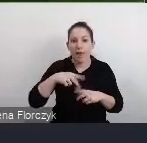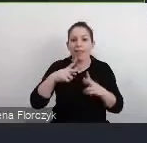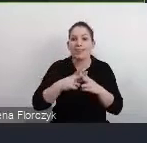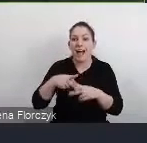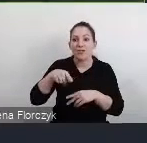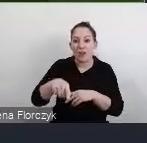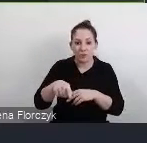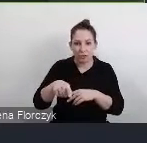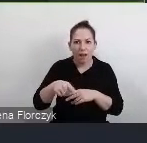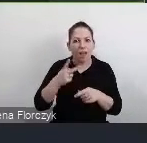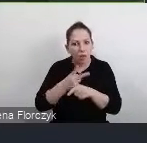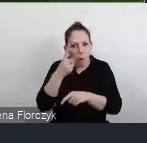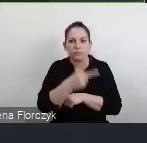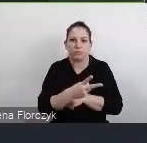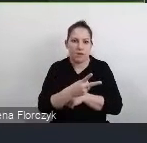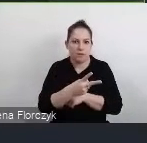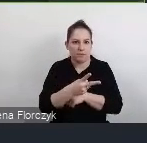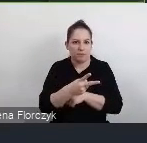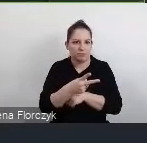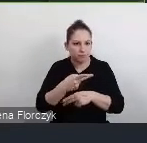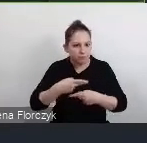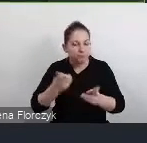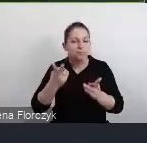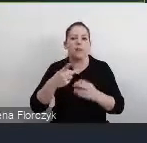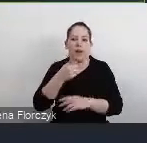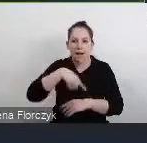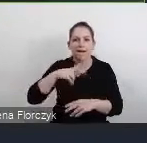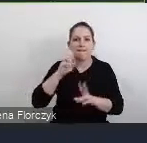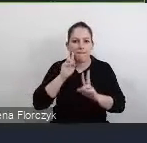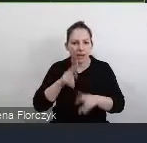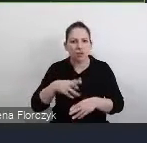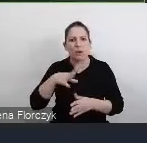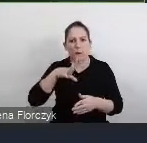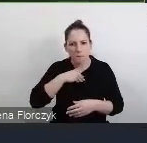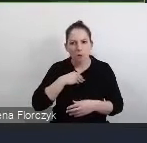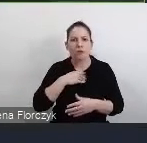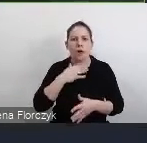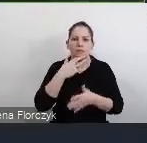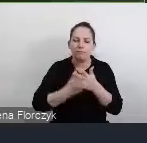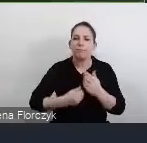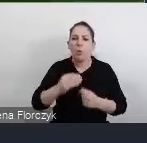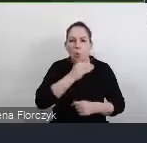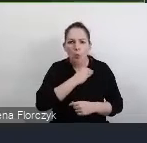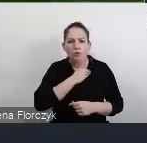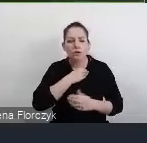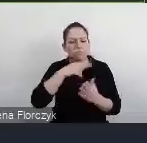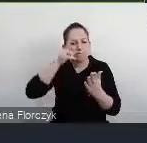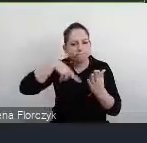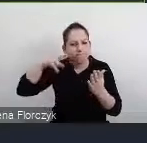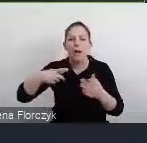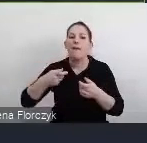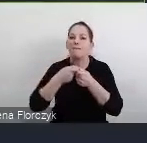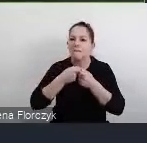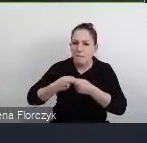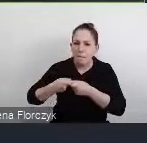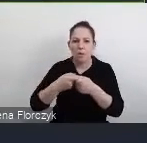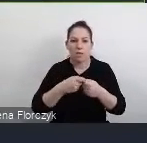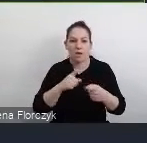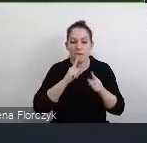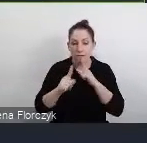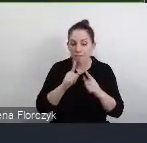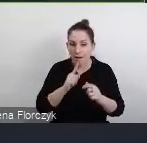jest ogólnie dostępne i faktycznie możemy w sposób taki przejrzysty, uczciwy, wspólnie